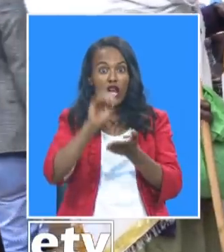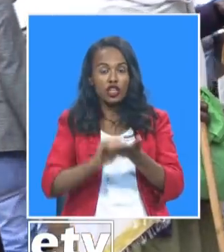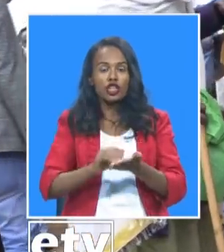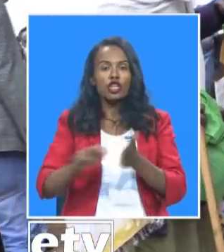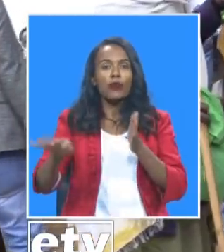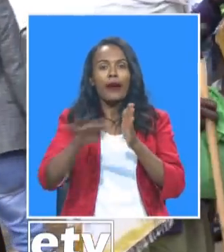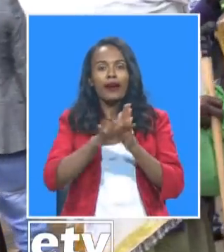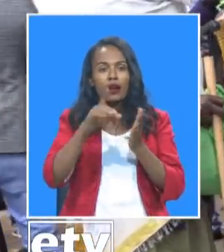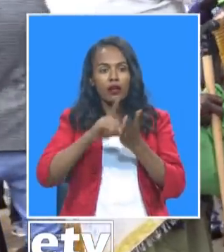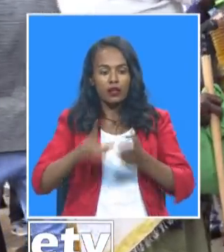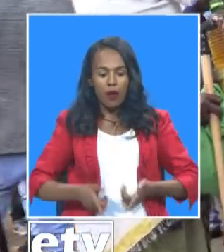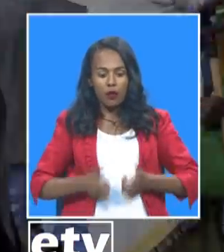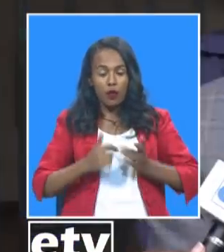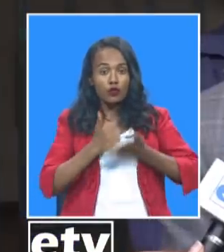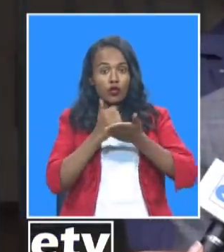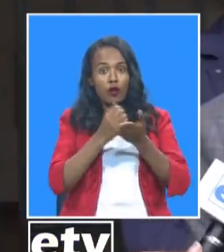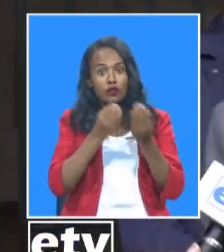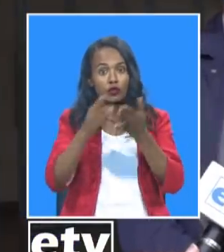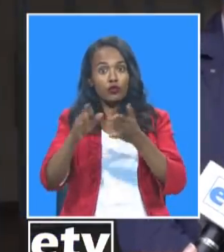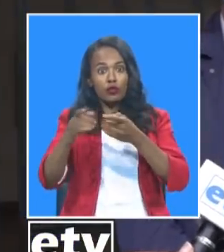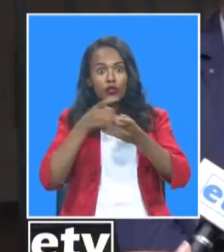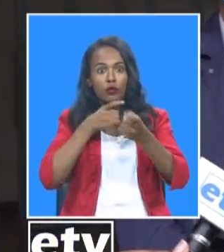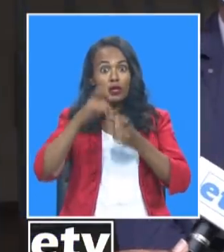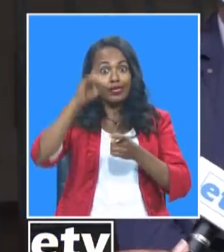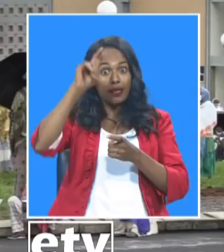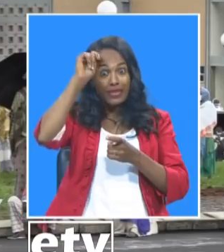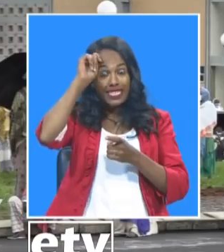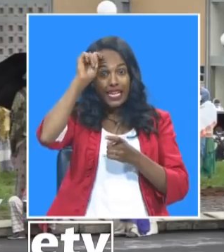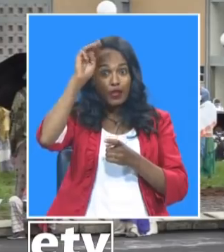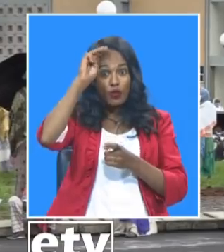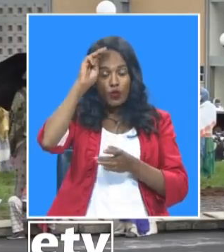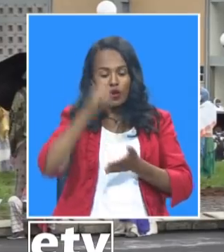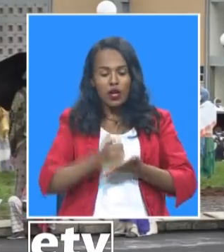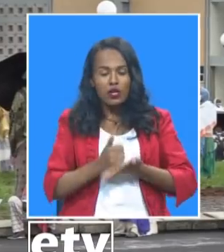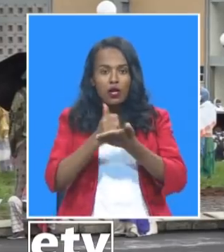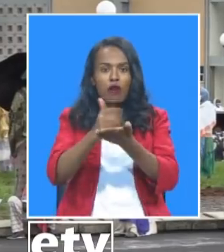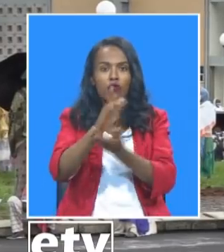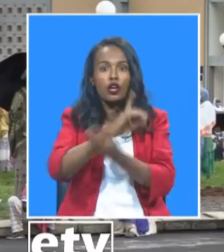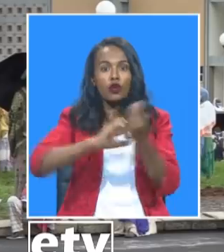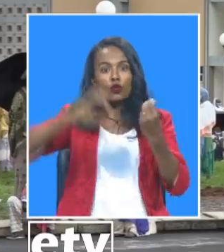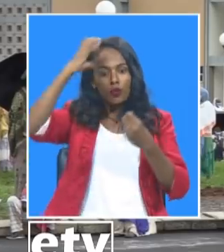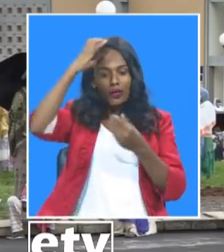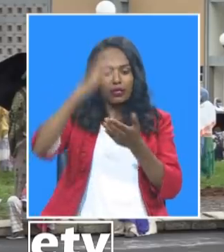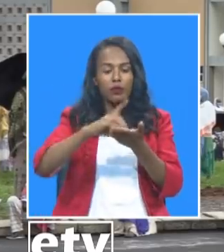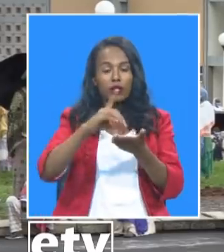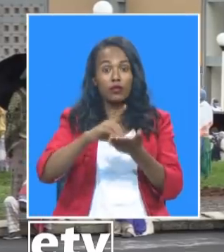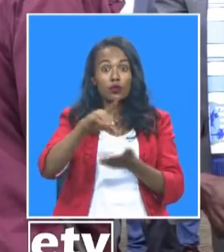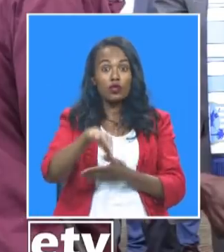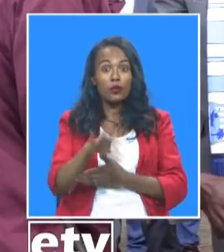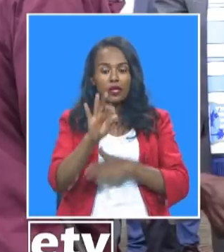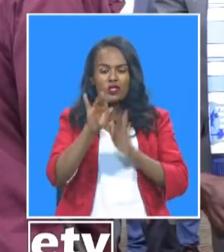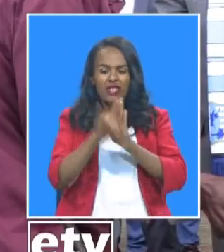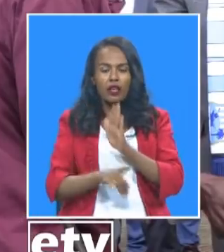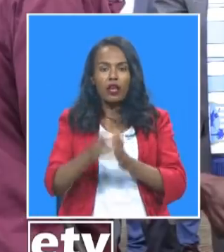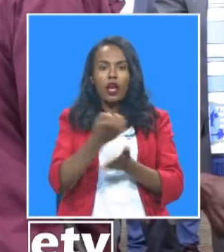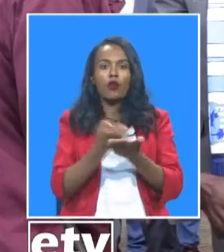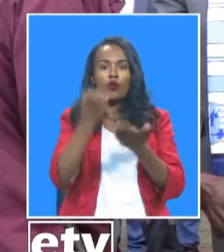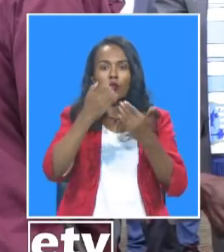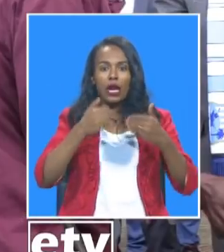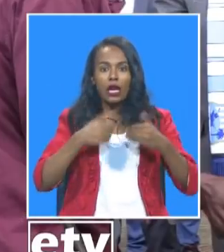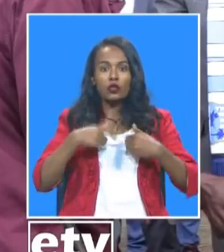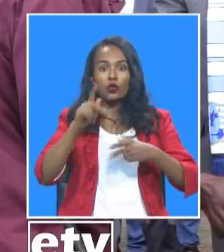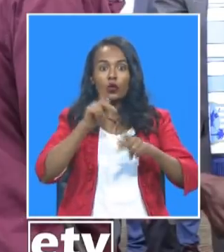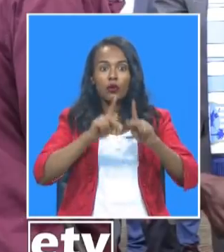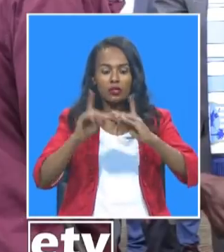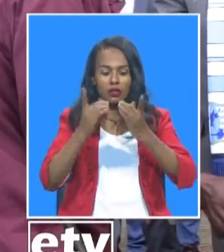የባህር ዳር ከተማ ነዋሪዎች ድጋፉን ያስረከቡት ርዕሰ መስተዳድር ተመስገን ጥሩነህ ድጋፉ የክልሉ መንግስት በከተሞች ለሚገኙ ዝቅተኛ ኢኮኖሚ ላላቸው የህብረተሰብ ክፍሎች